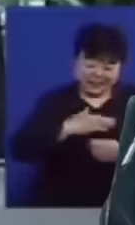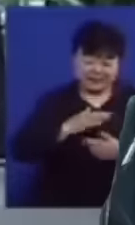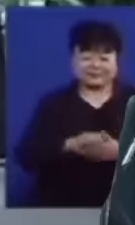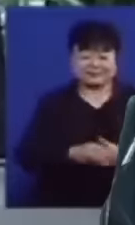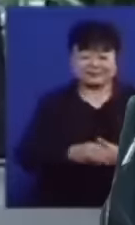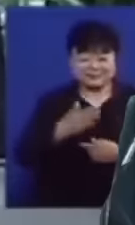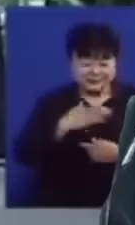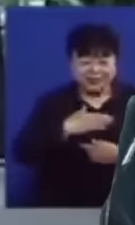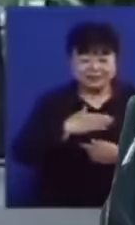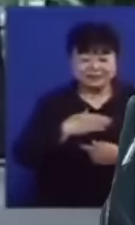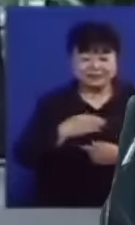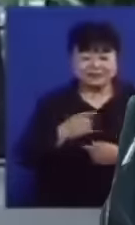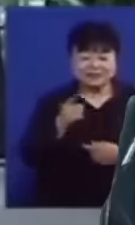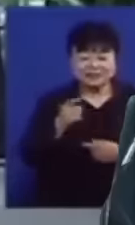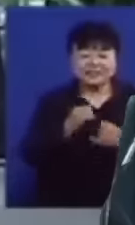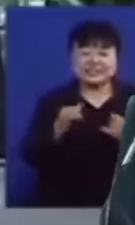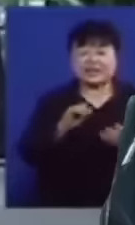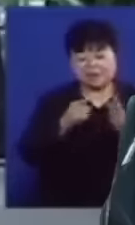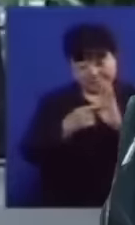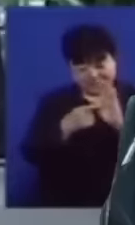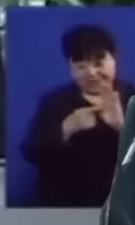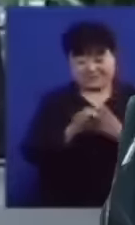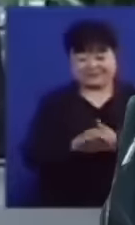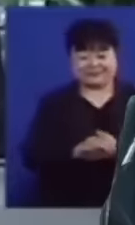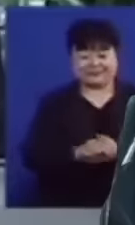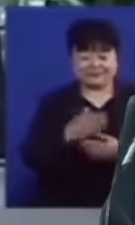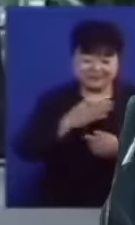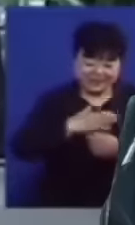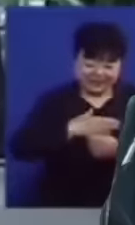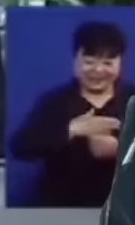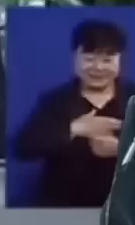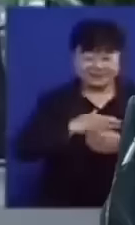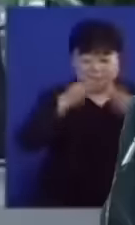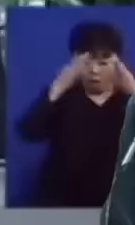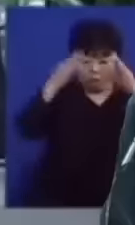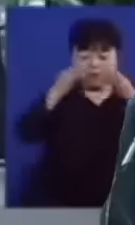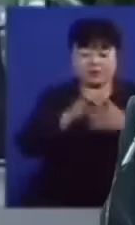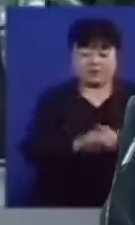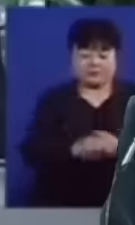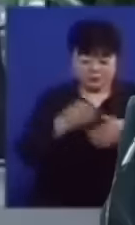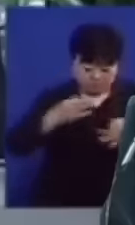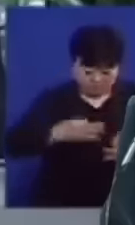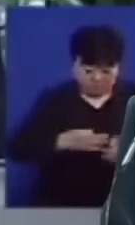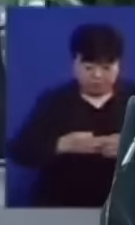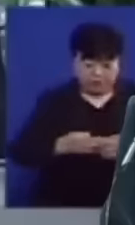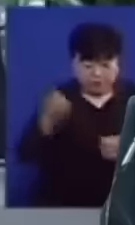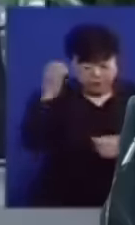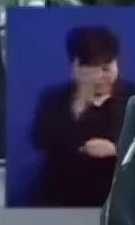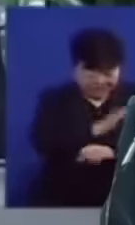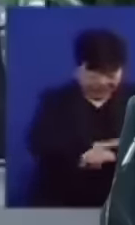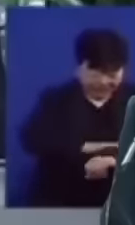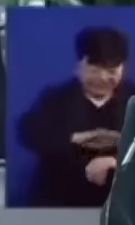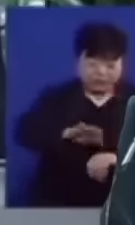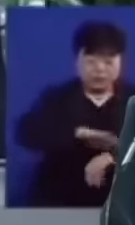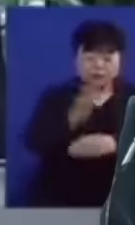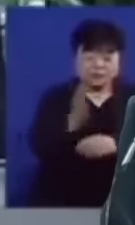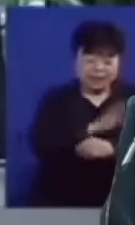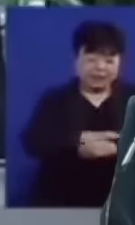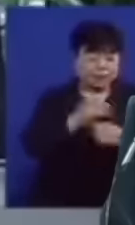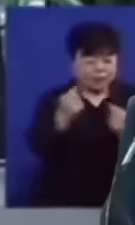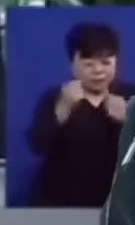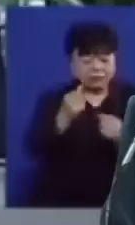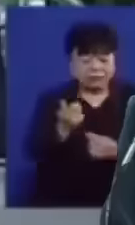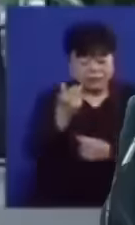천국을 얻은 나. 나는 이런 사람이다. 이런 나를 보면 내가 영혼이 잘되고 범사에 잘되며